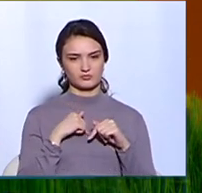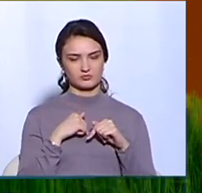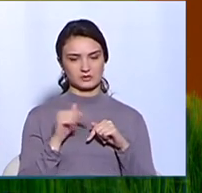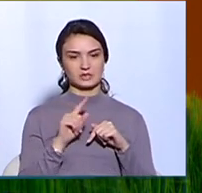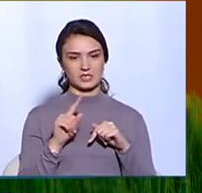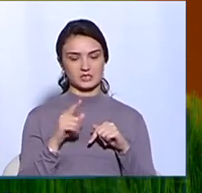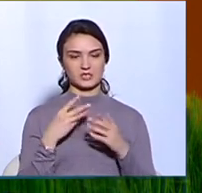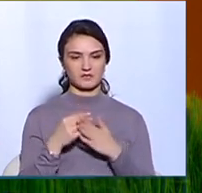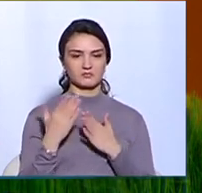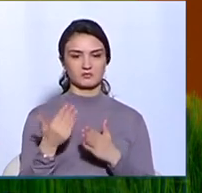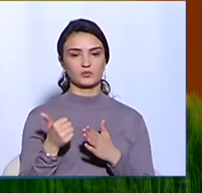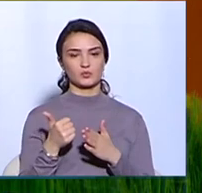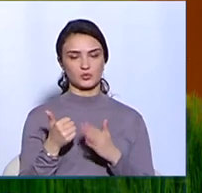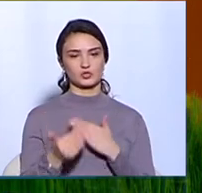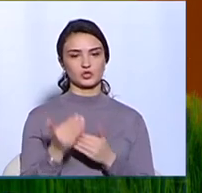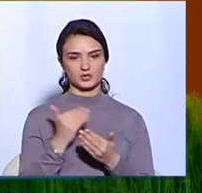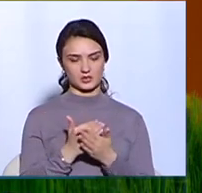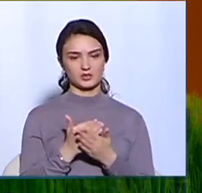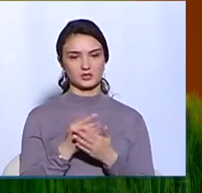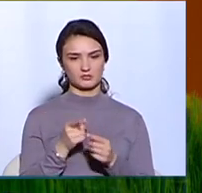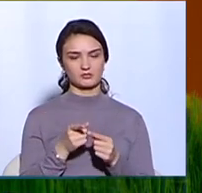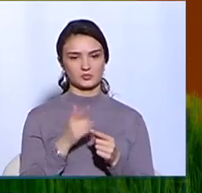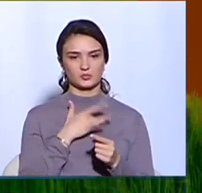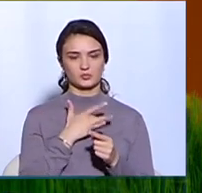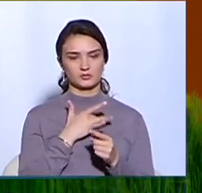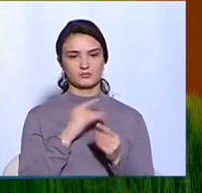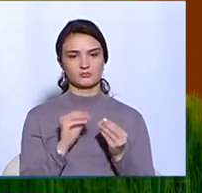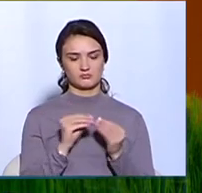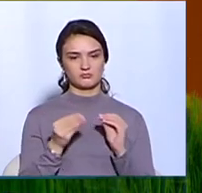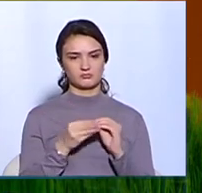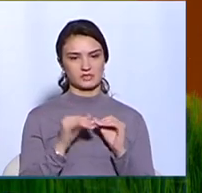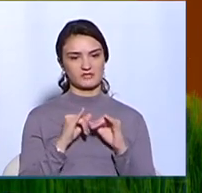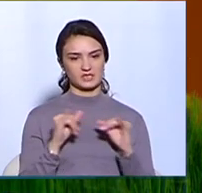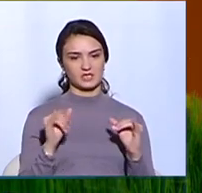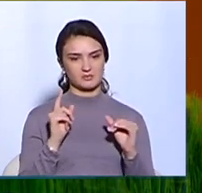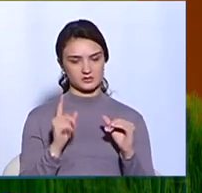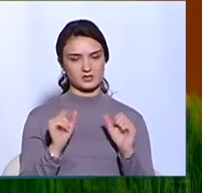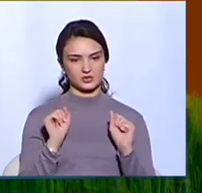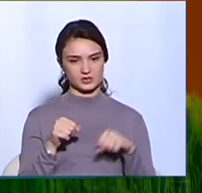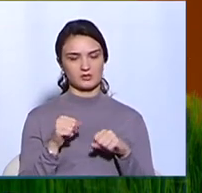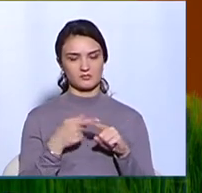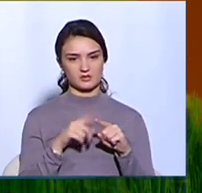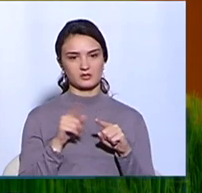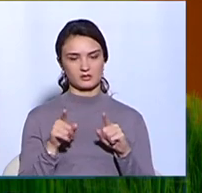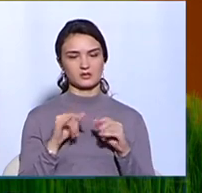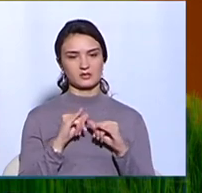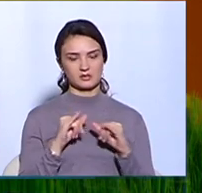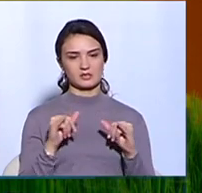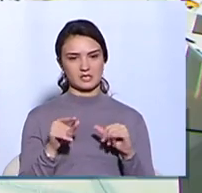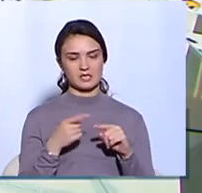რაც თავის მხრივ როგორც შედეგი მიგვიყვანს გულ-სისხლძარღვთა პათოლოგიის განვითარებასთან ან არსებული